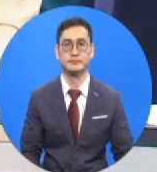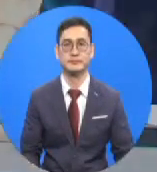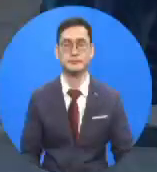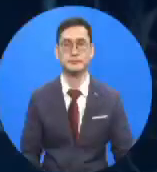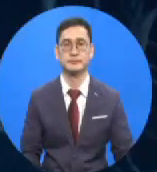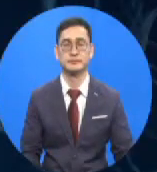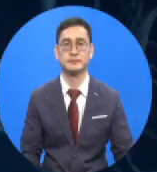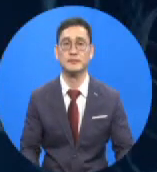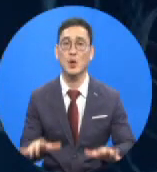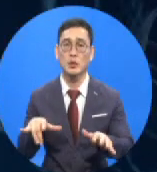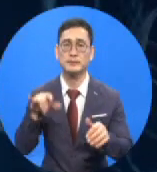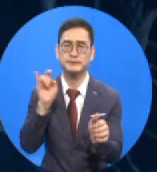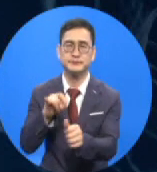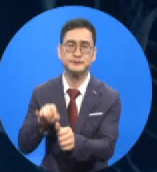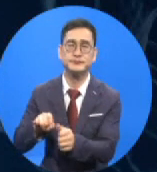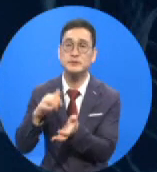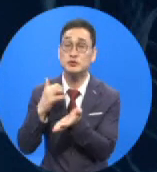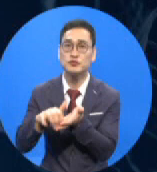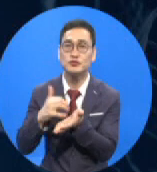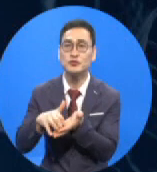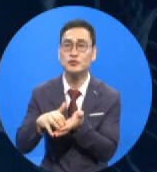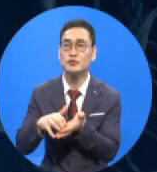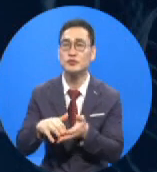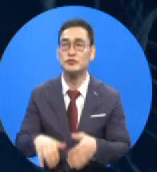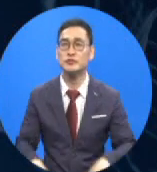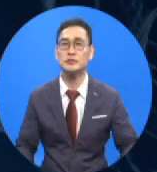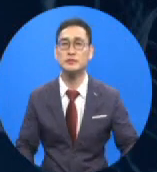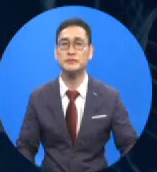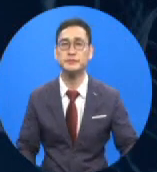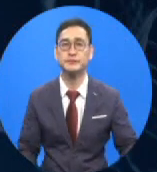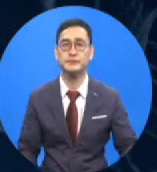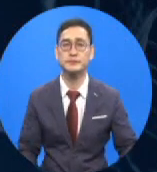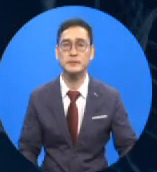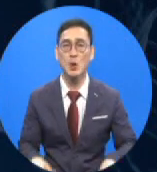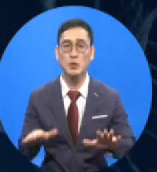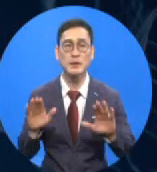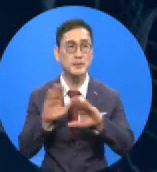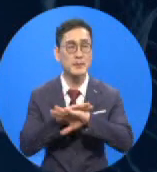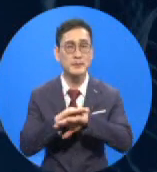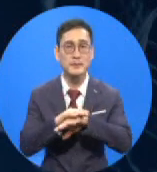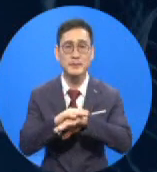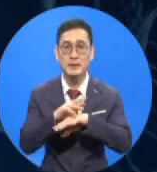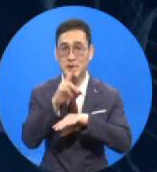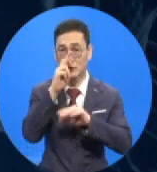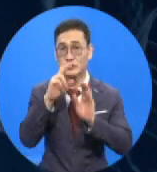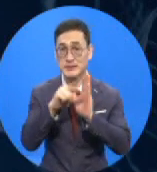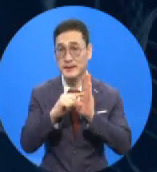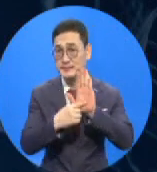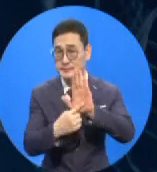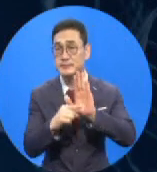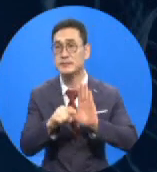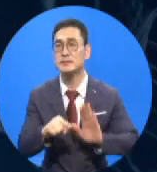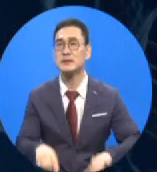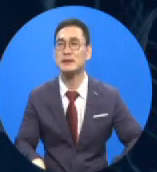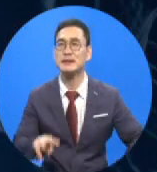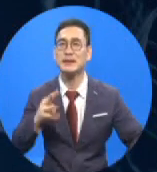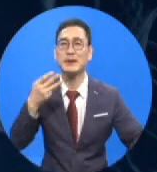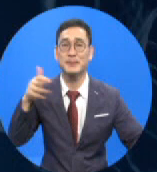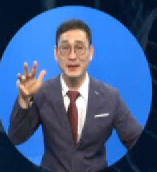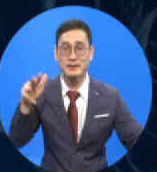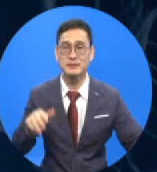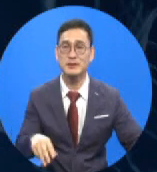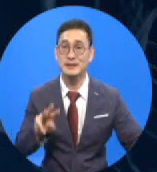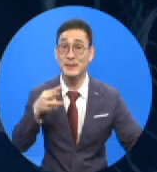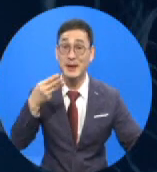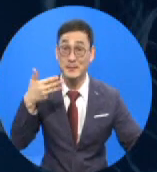0시 기존 국내 코너가 일고 신기 확증 자가 300 23명 발생했습니다 지난 27일 400명 때